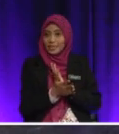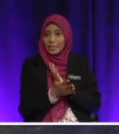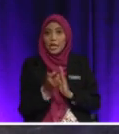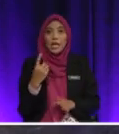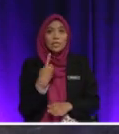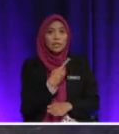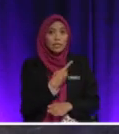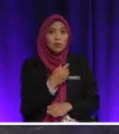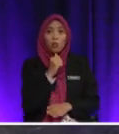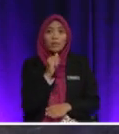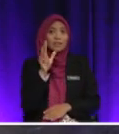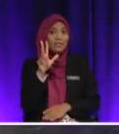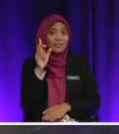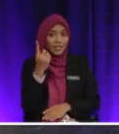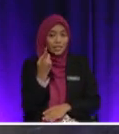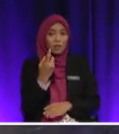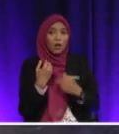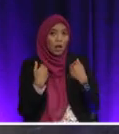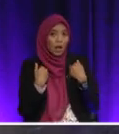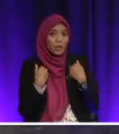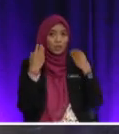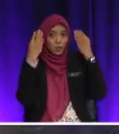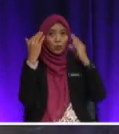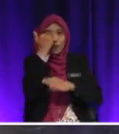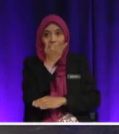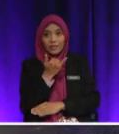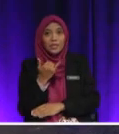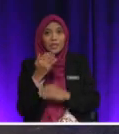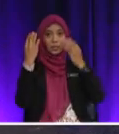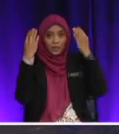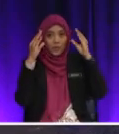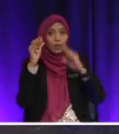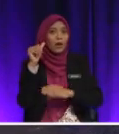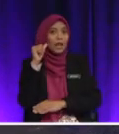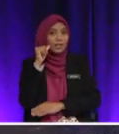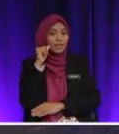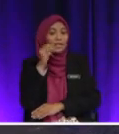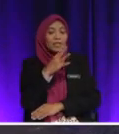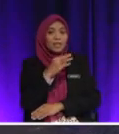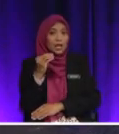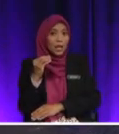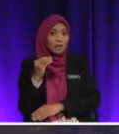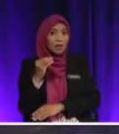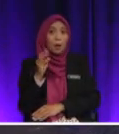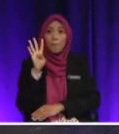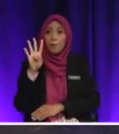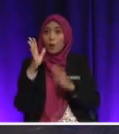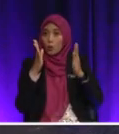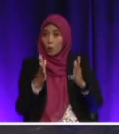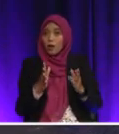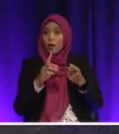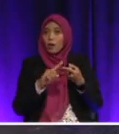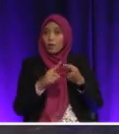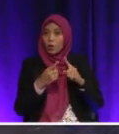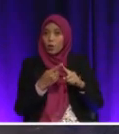pada hari ini ada Yuyu ada kita juga ditemani oleh 4 orang murid daripada